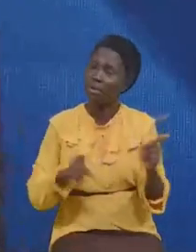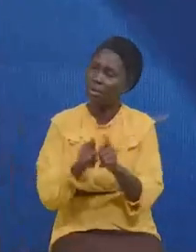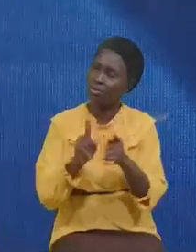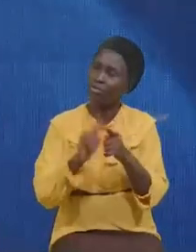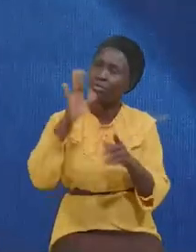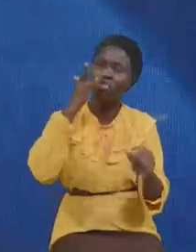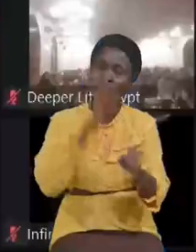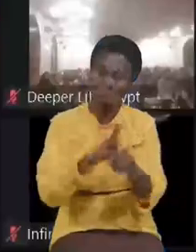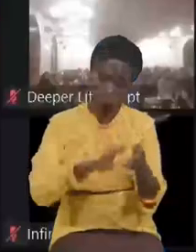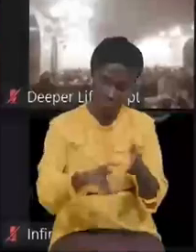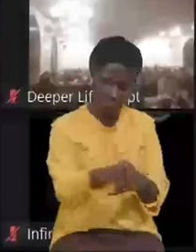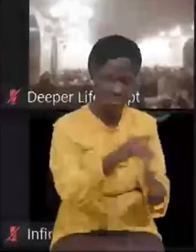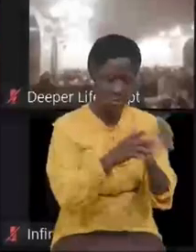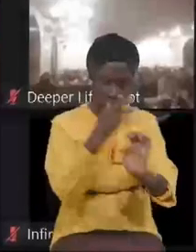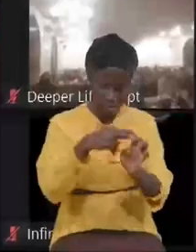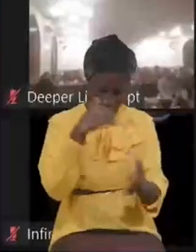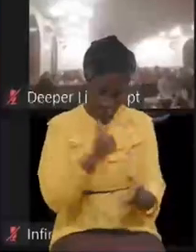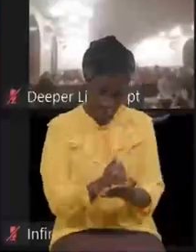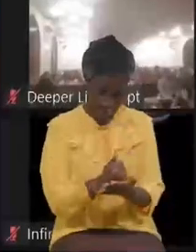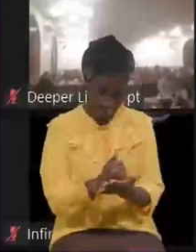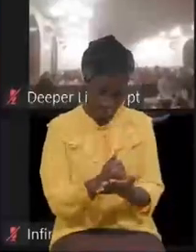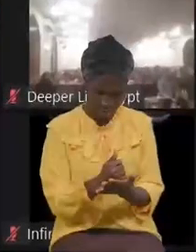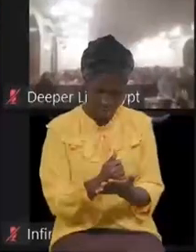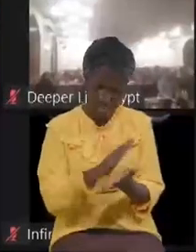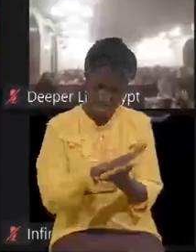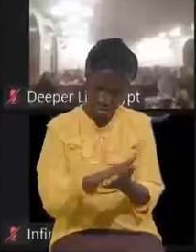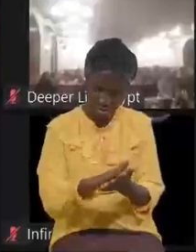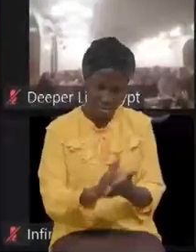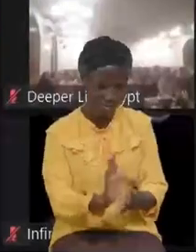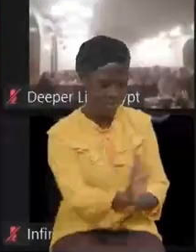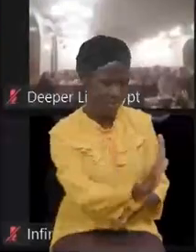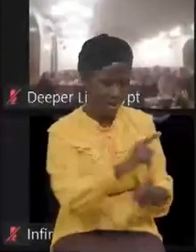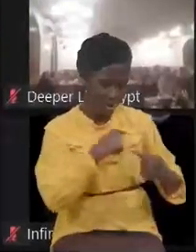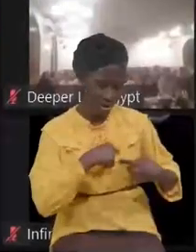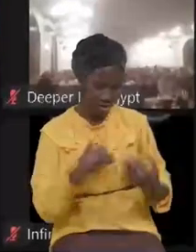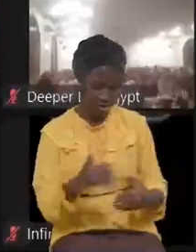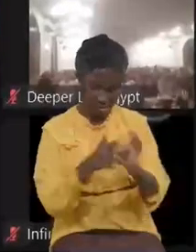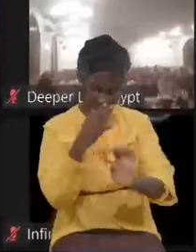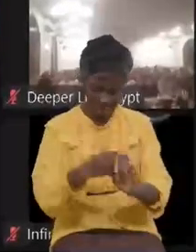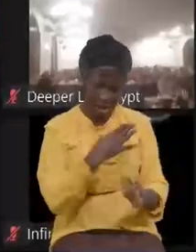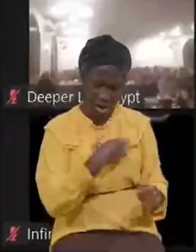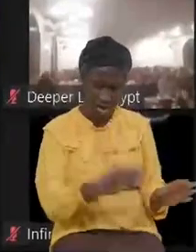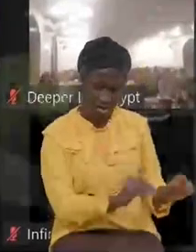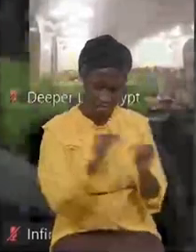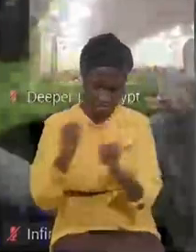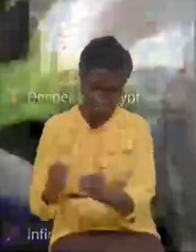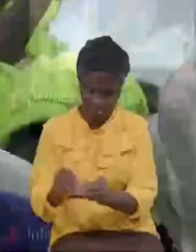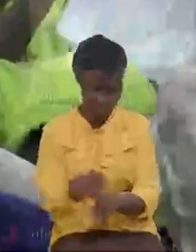promesse, pardonne-leur au nom de Jésus-Christ. Purifie-leur comme maintenant et transfère-les